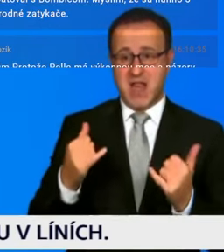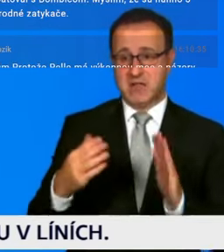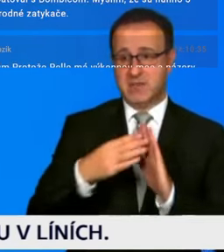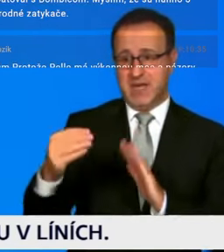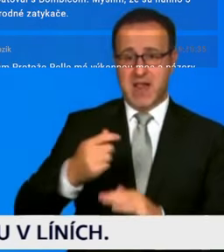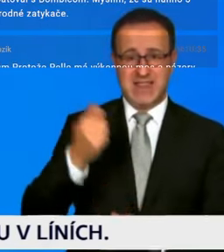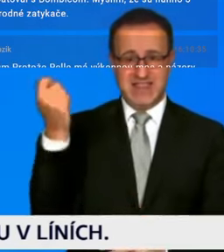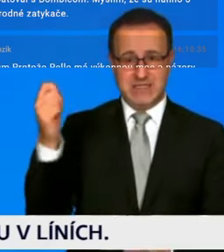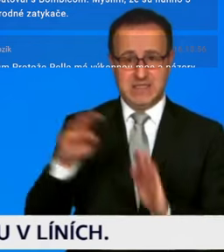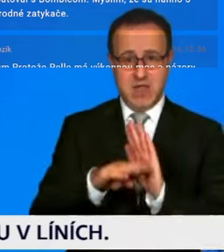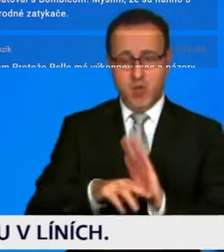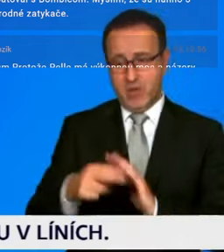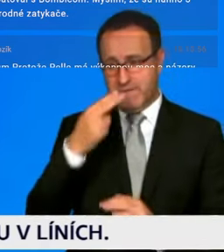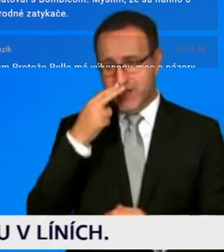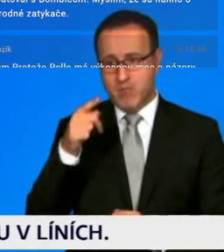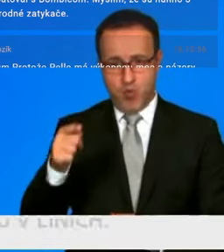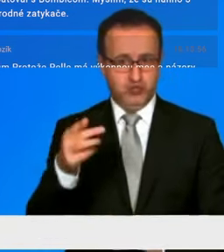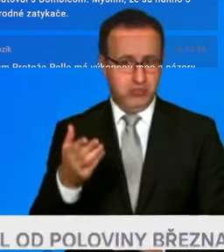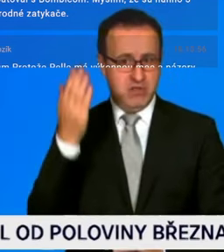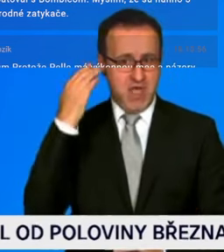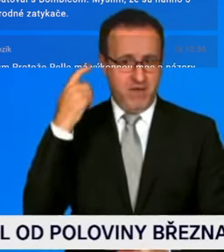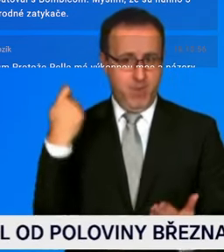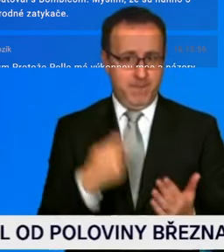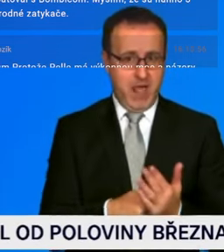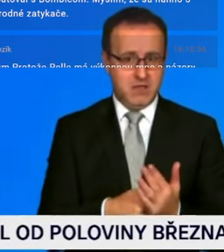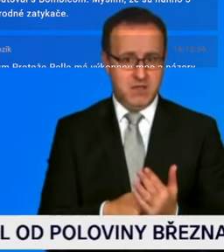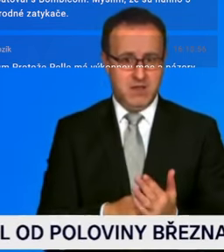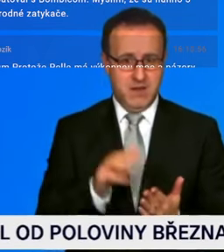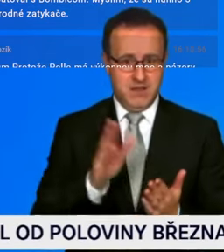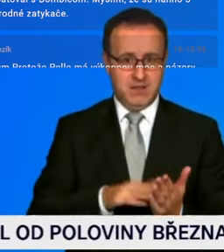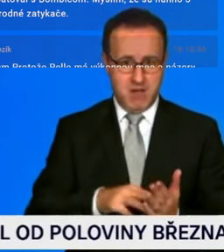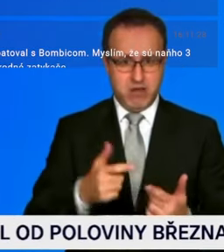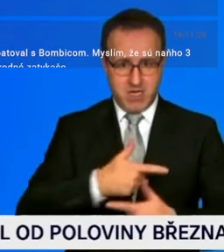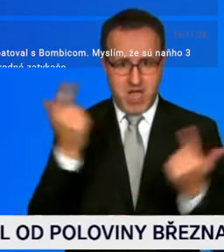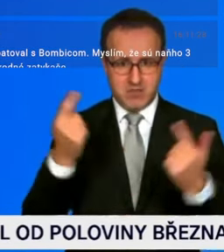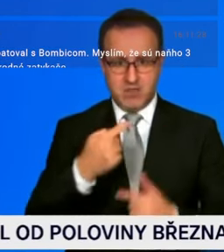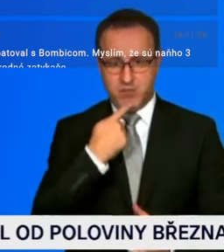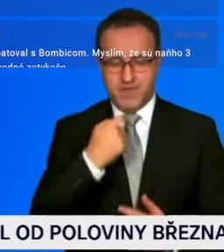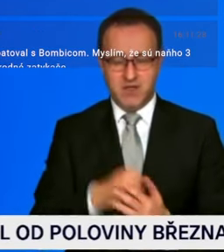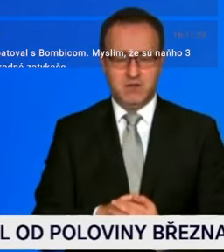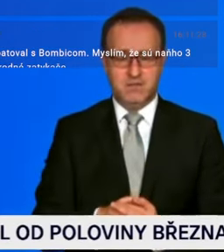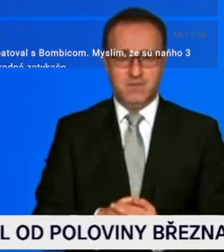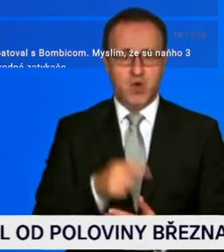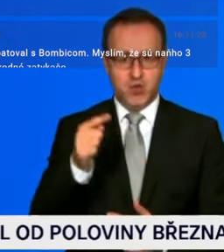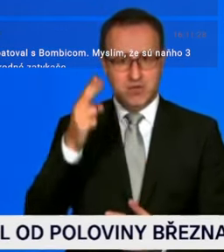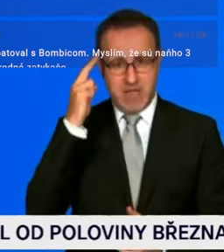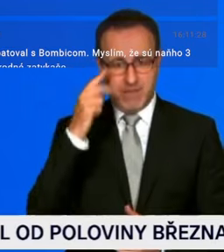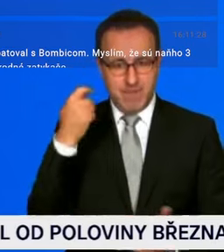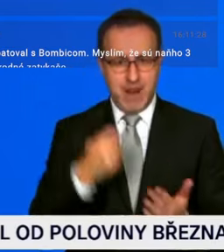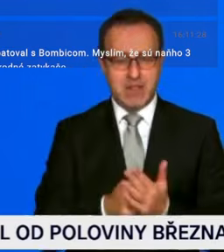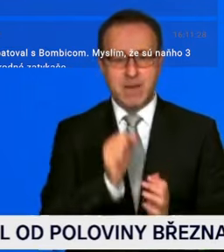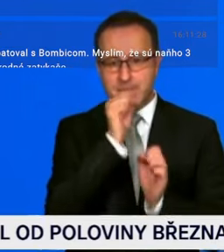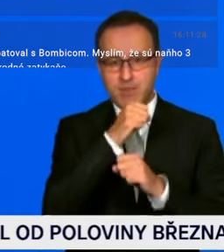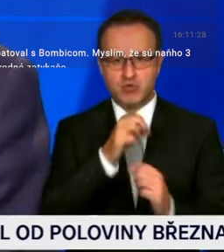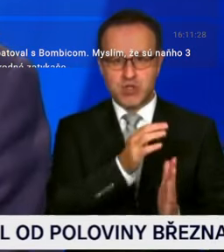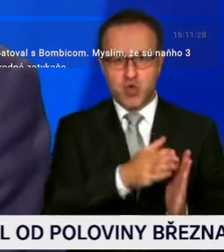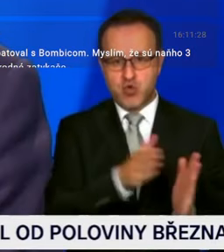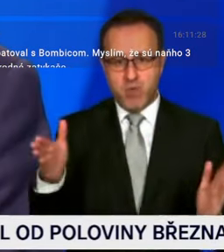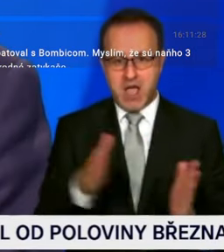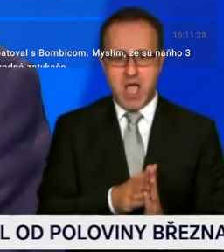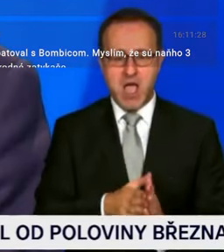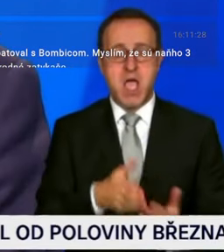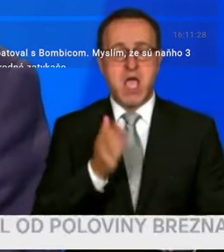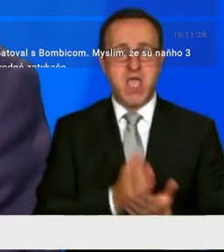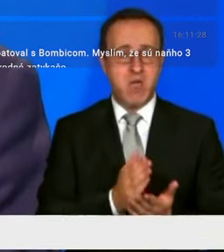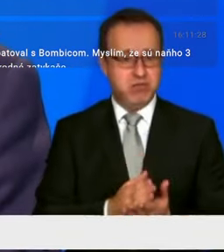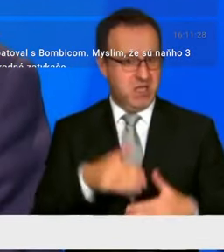trestného zákona videli že on by dávno platil veď toto treba úplne jednoznačne povedať To znamená že by platili premlčacie Lehoty nebiť